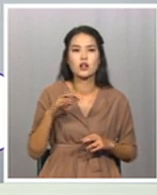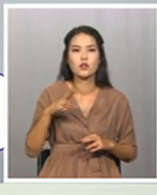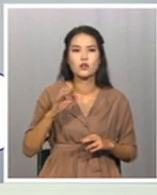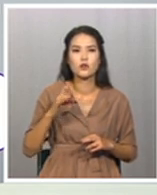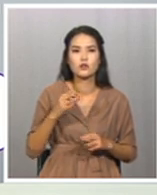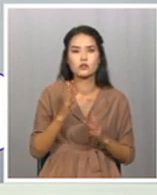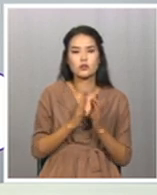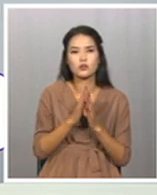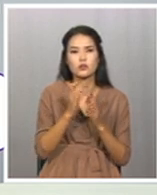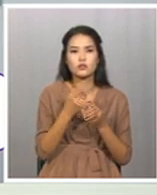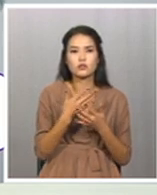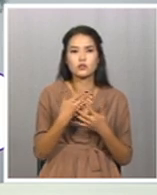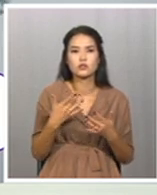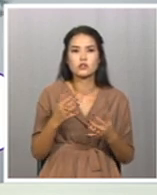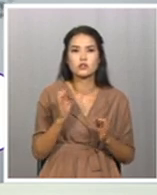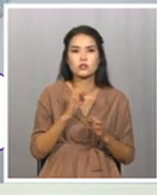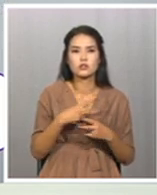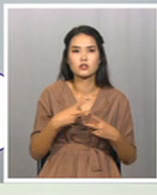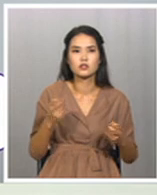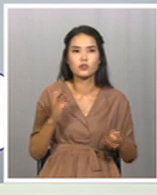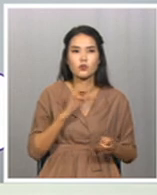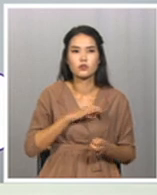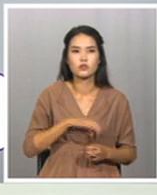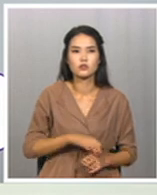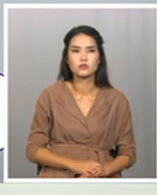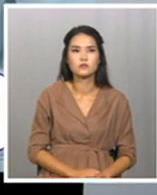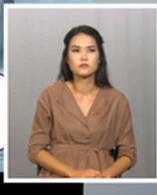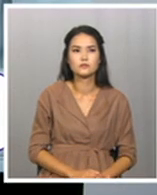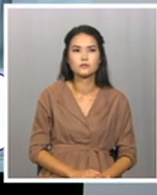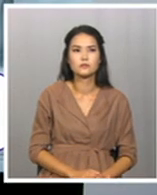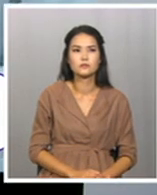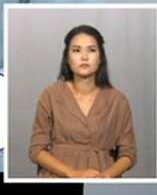өсімдіктерге тыңайтқыш ретінде кеңінен қолданылады.